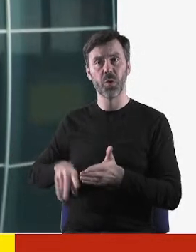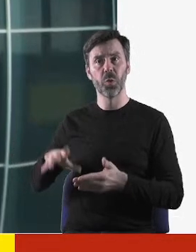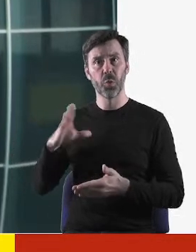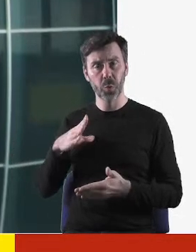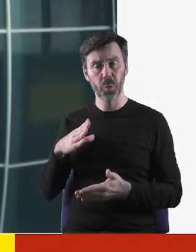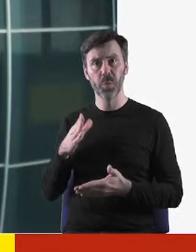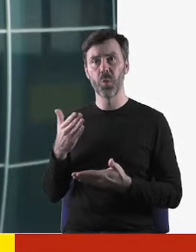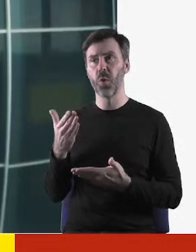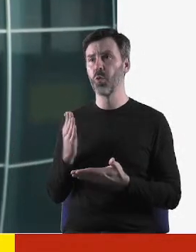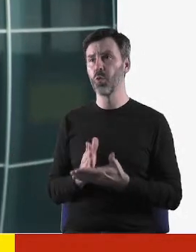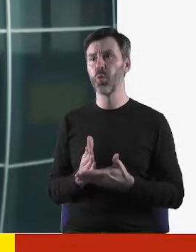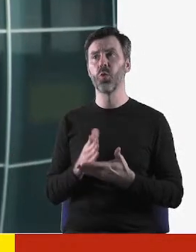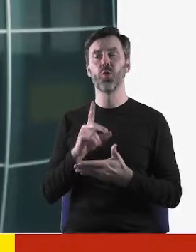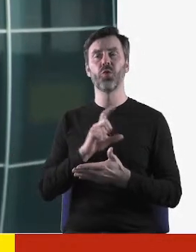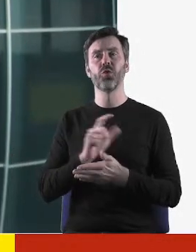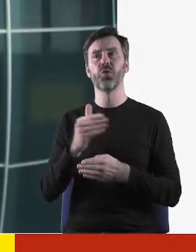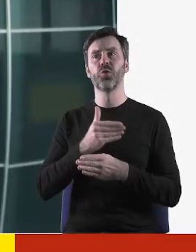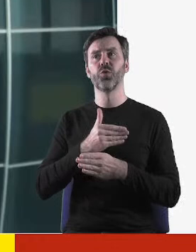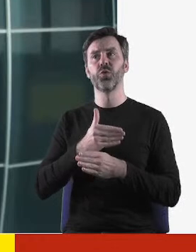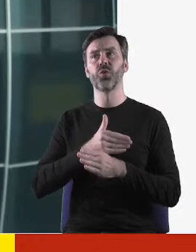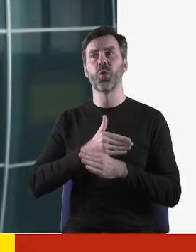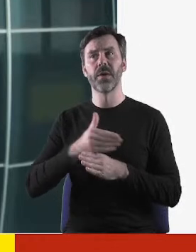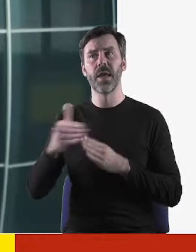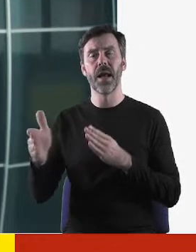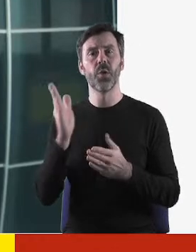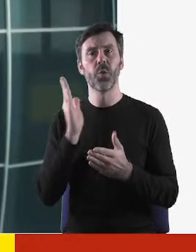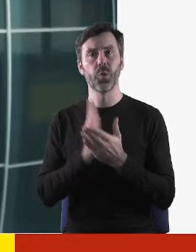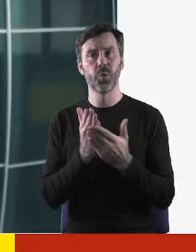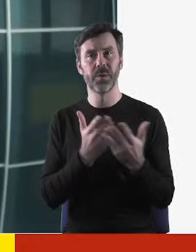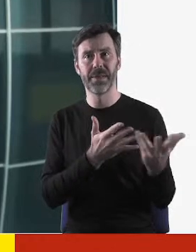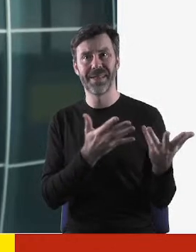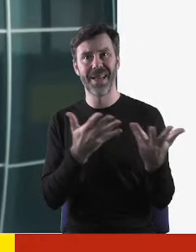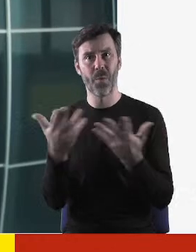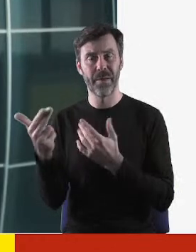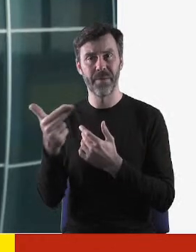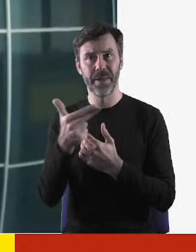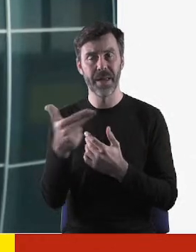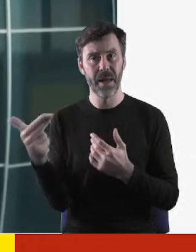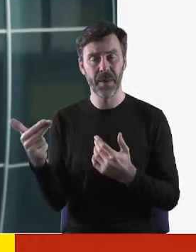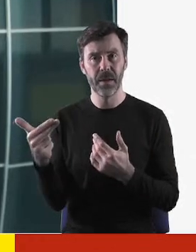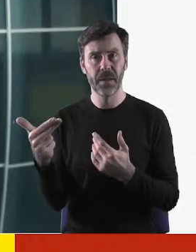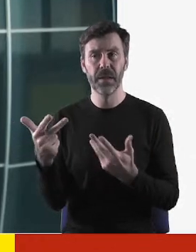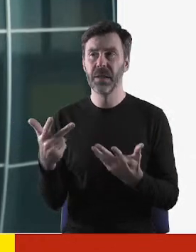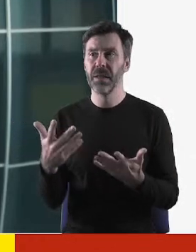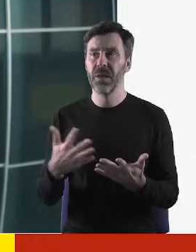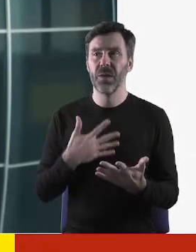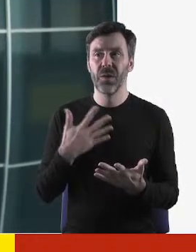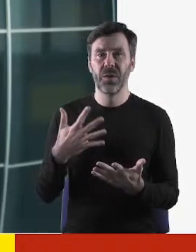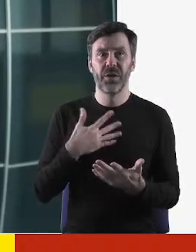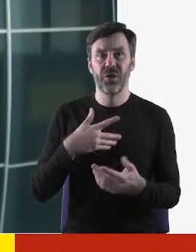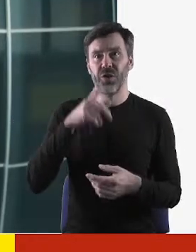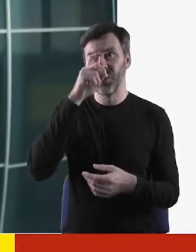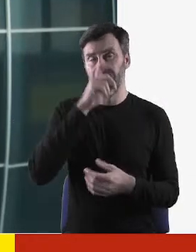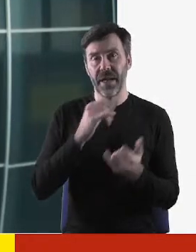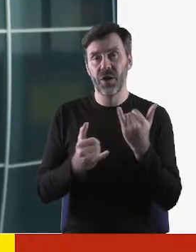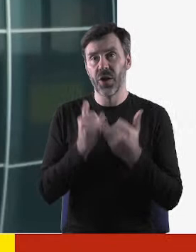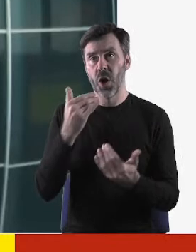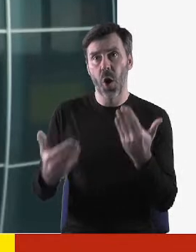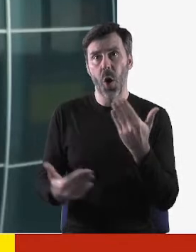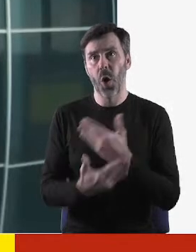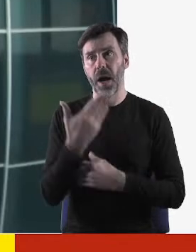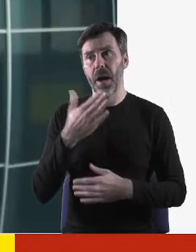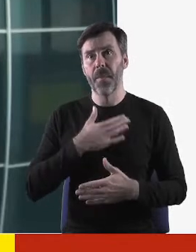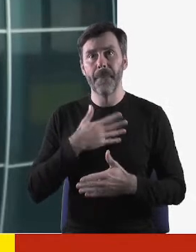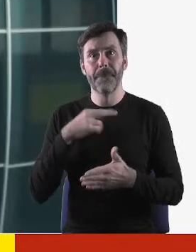ten temat już, jakby to powiedzieć, jest załatwiony ostatecznie, no bo kiepsko byłoby, gdyby się okazało, że mamy problem z